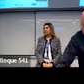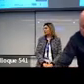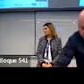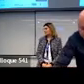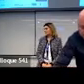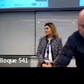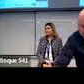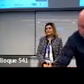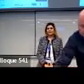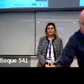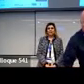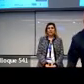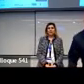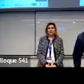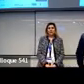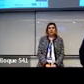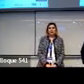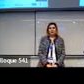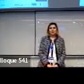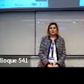à Trois-Rivières.